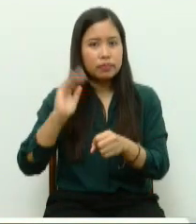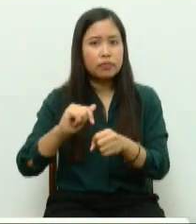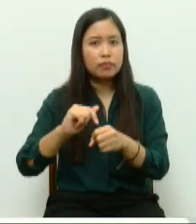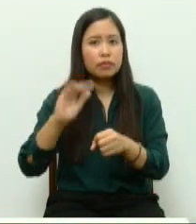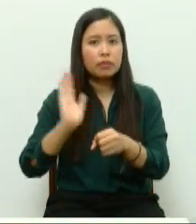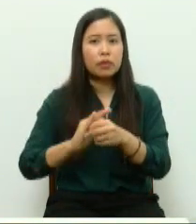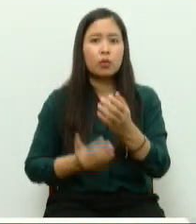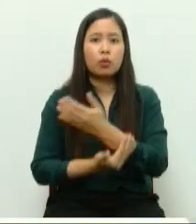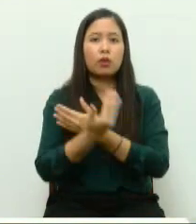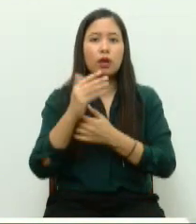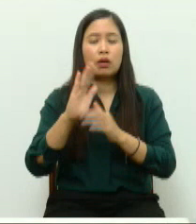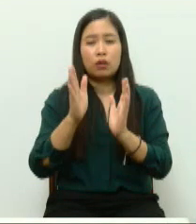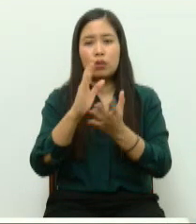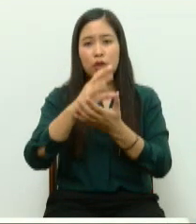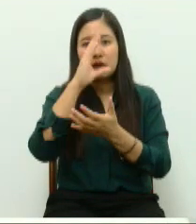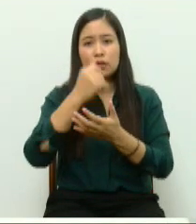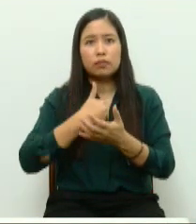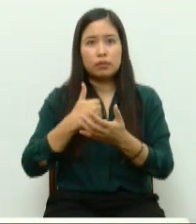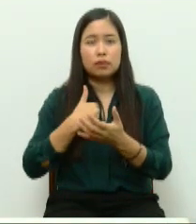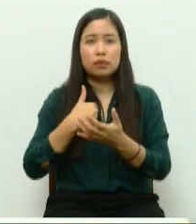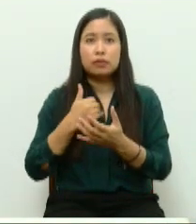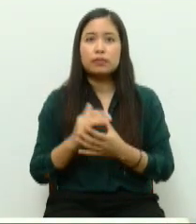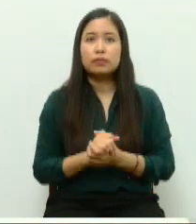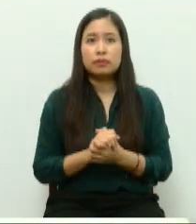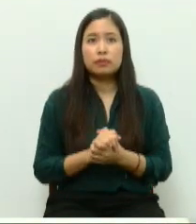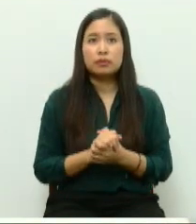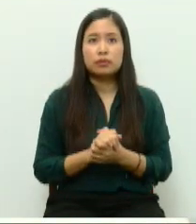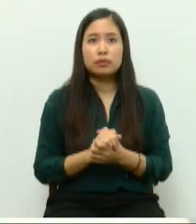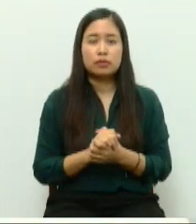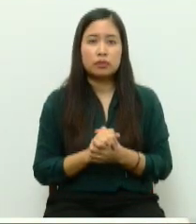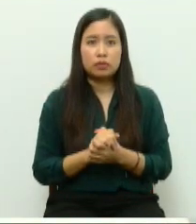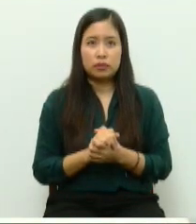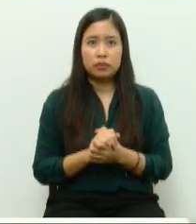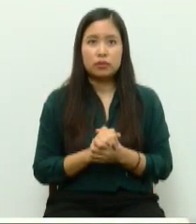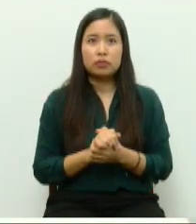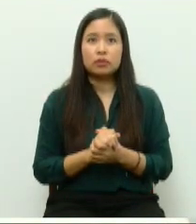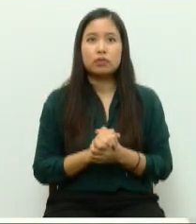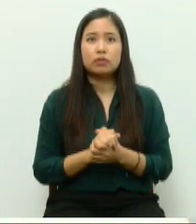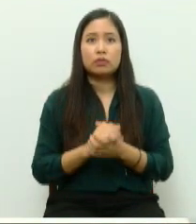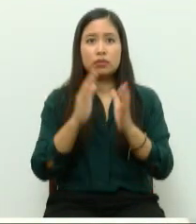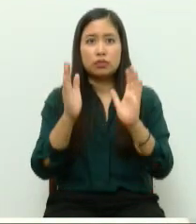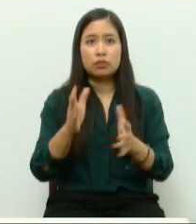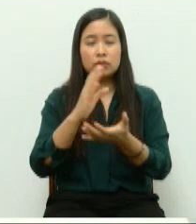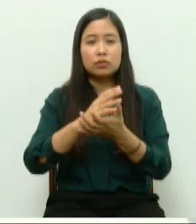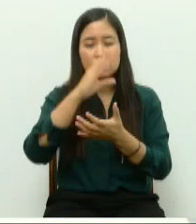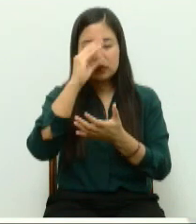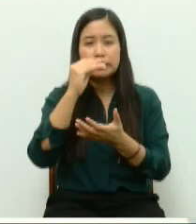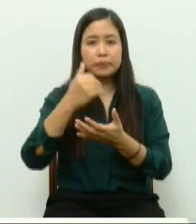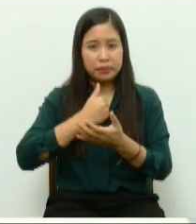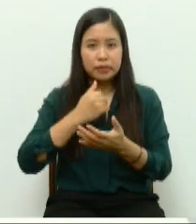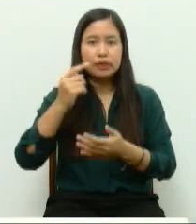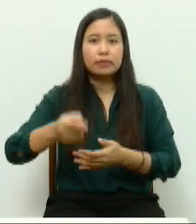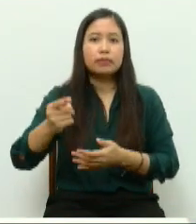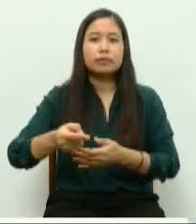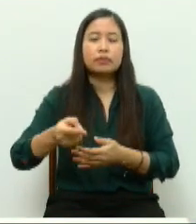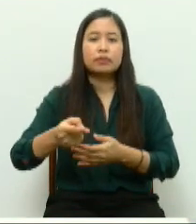อกาสของนักเรียนโดยสรุปก็คือน้องๆไม่ต้องห่วงครับที่เรียนนักเรียนมีที่เรียนแน่นอนและก็ขอ